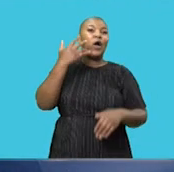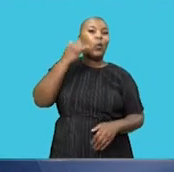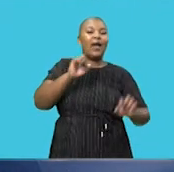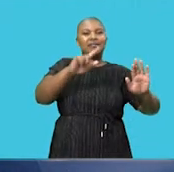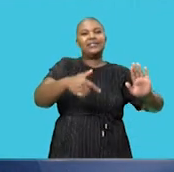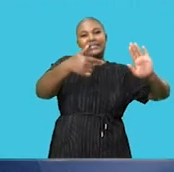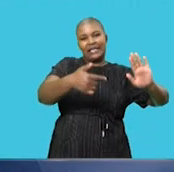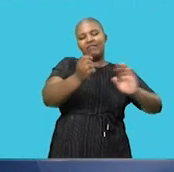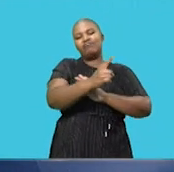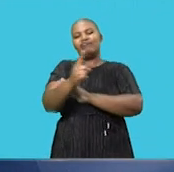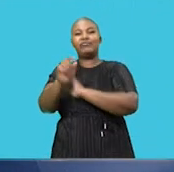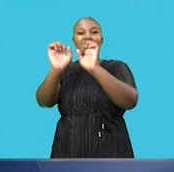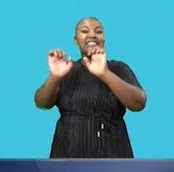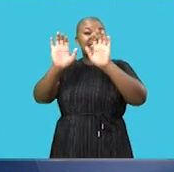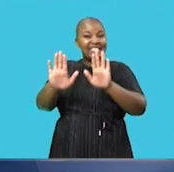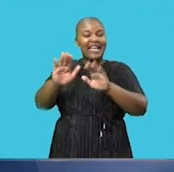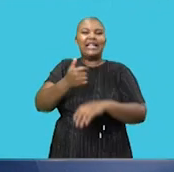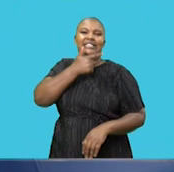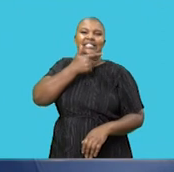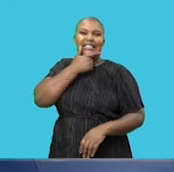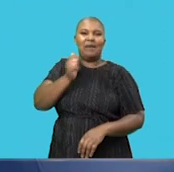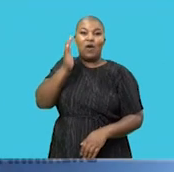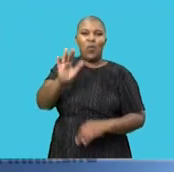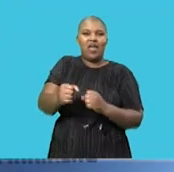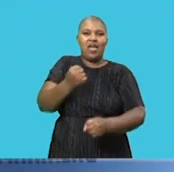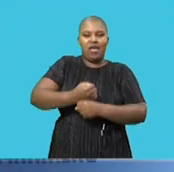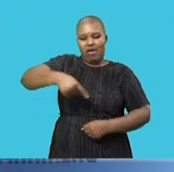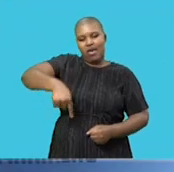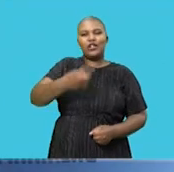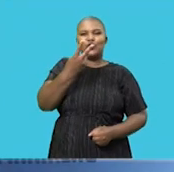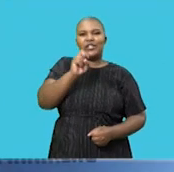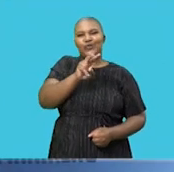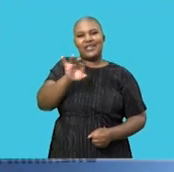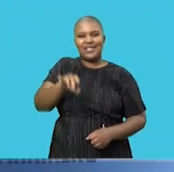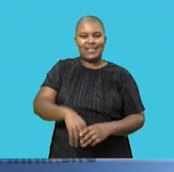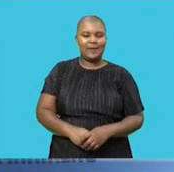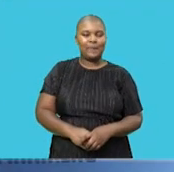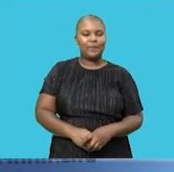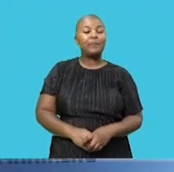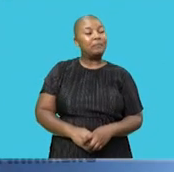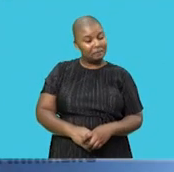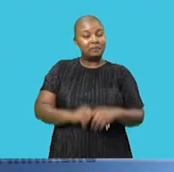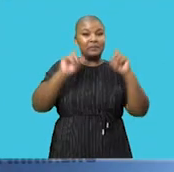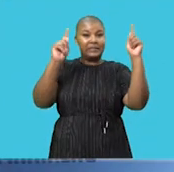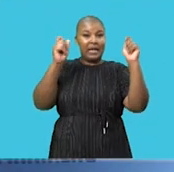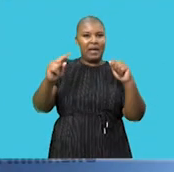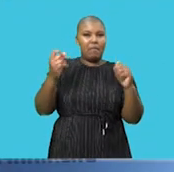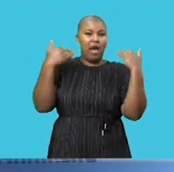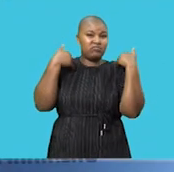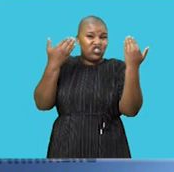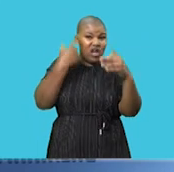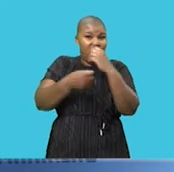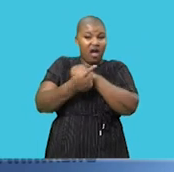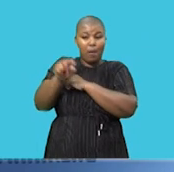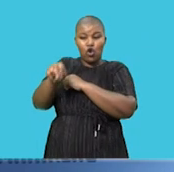kube umhla ishumi kuyona inyanga kazibandlela kulonyaka ka-2023. Ushilo ukuthi lona-ke umcimbi ongaqala ukuba khona ngoba isifundazwe